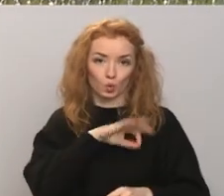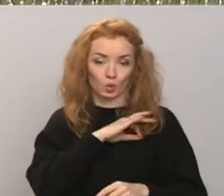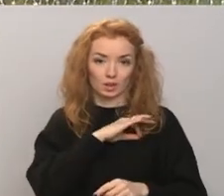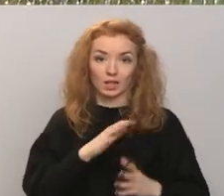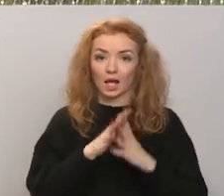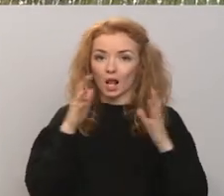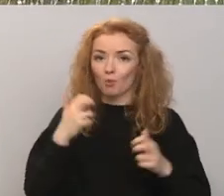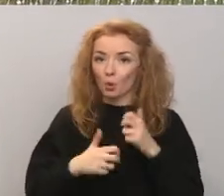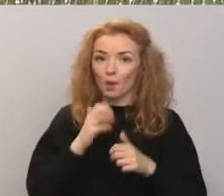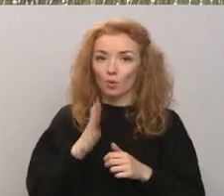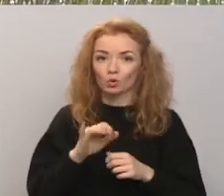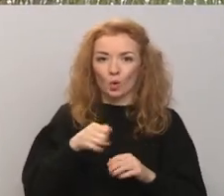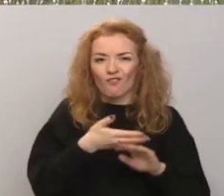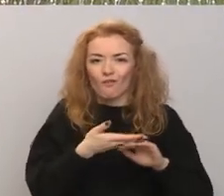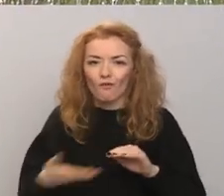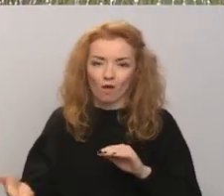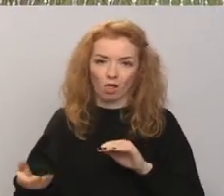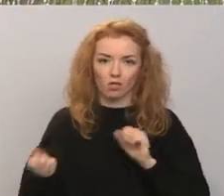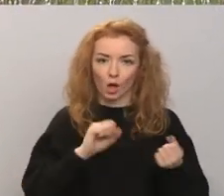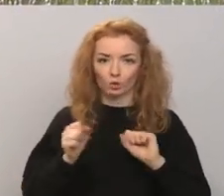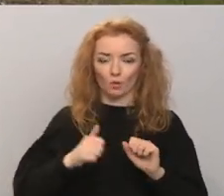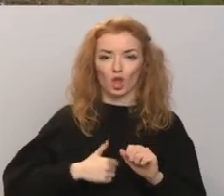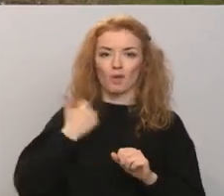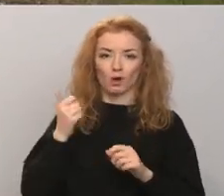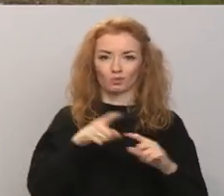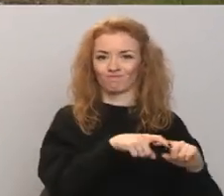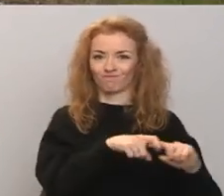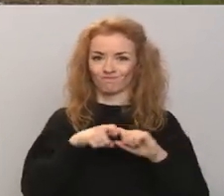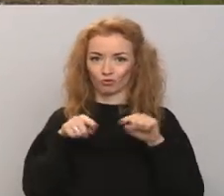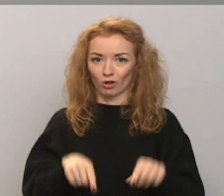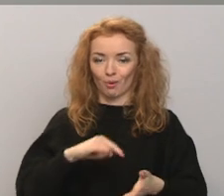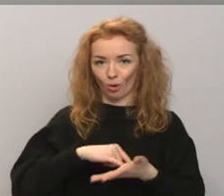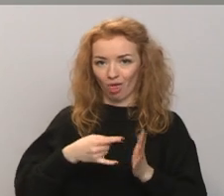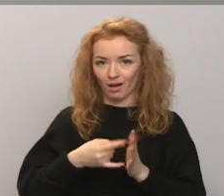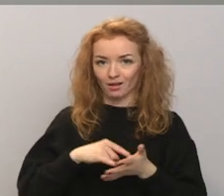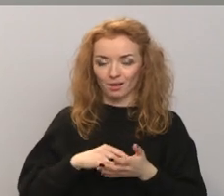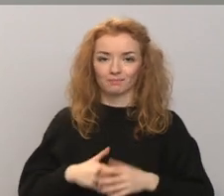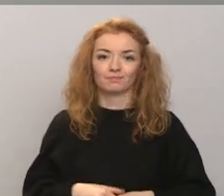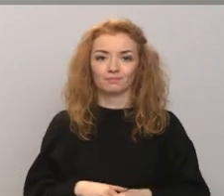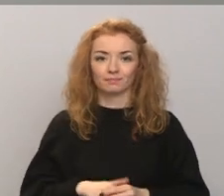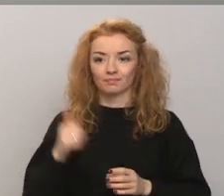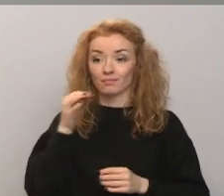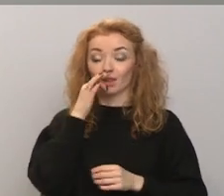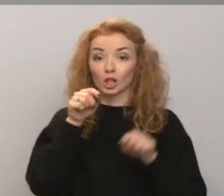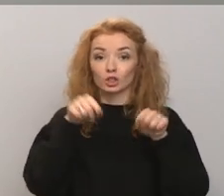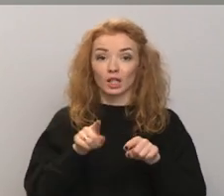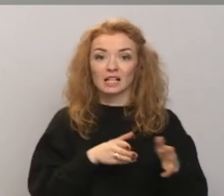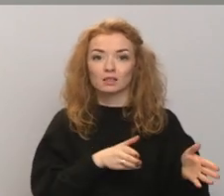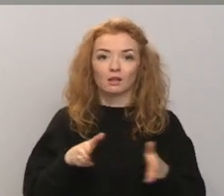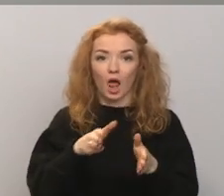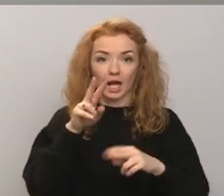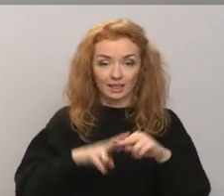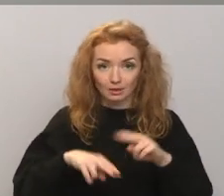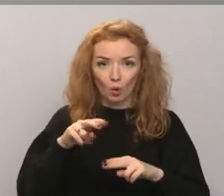izaicinājumi ir saistīti ar novēlotu valsts nekustamo īpašumu iesaisti projektā. Ko mēs gribam redzēt? Faktiski šī ir ceļa izbūve